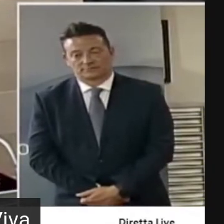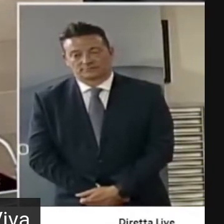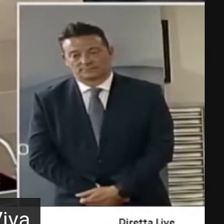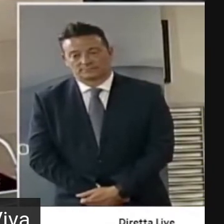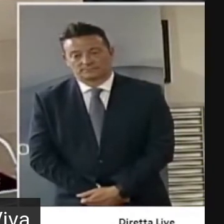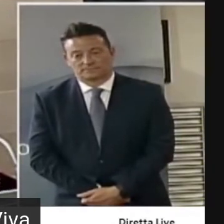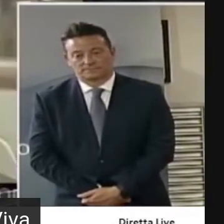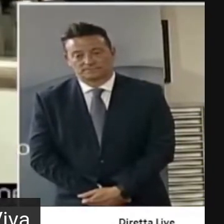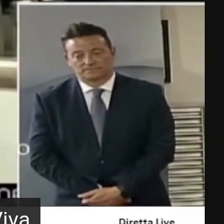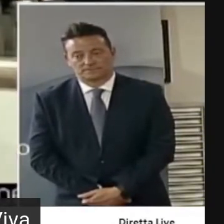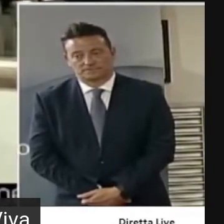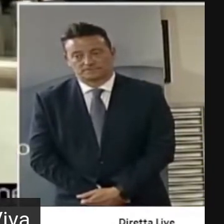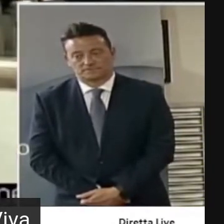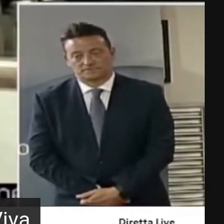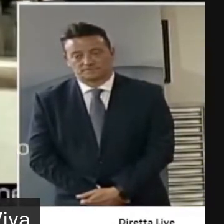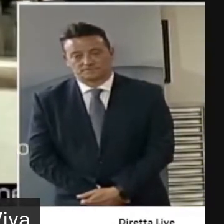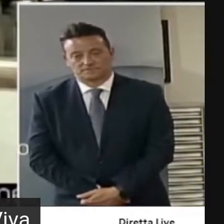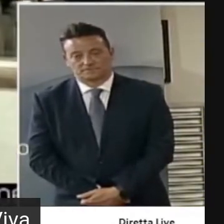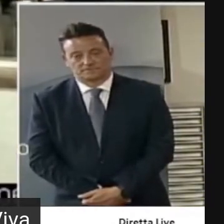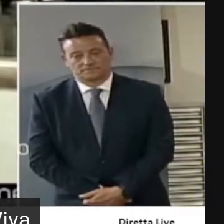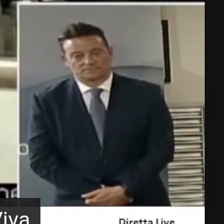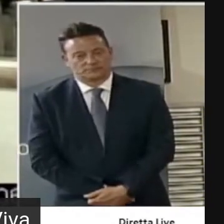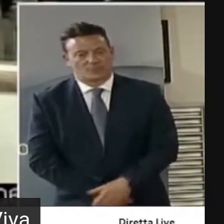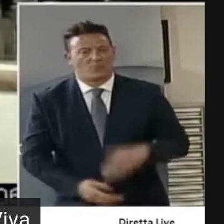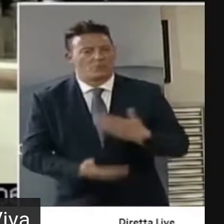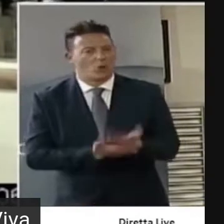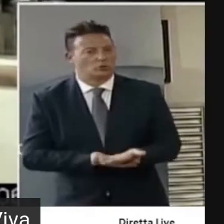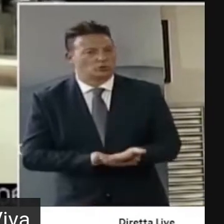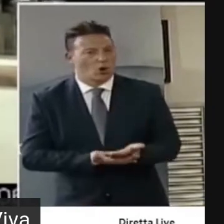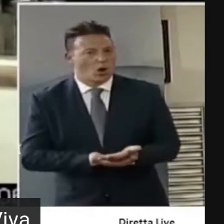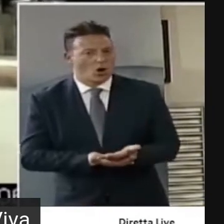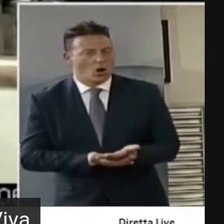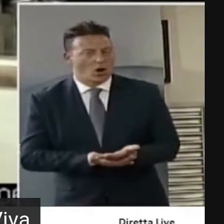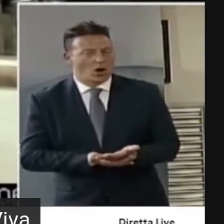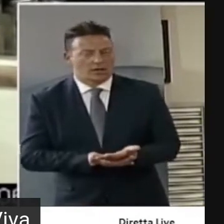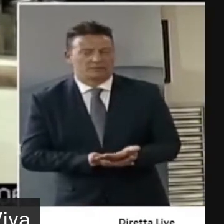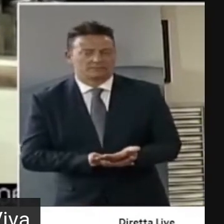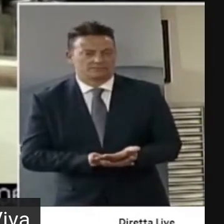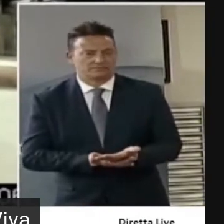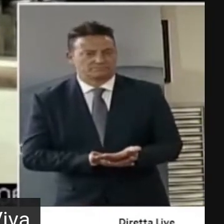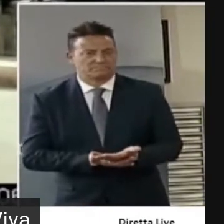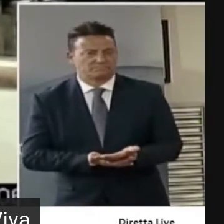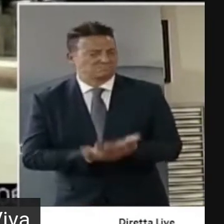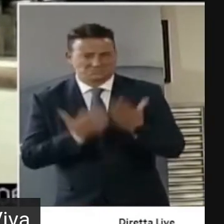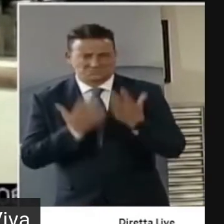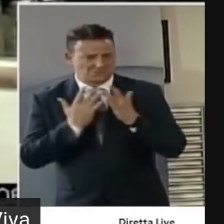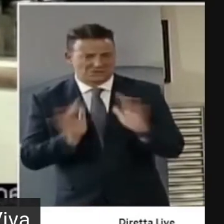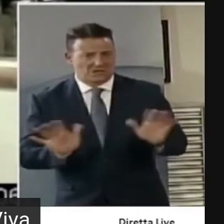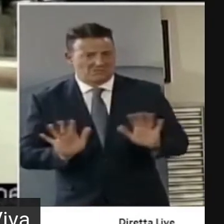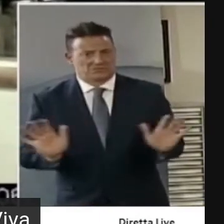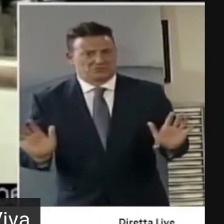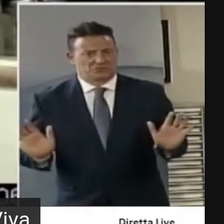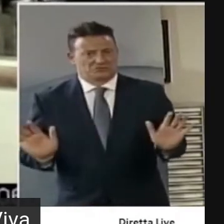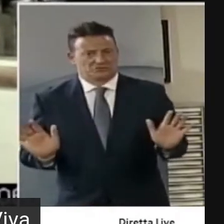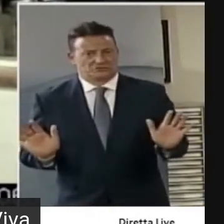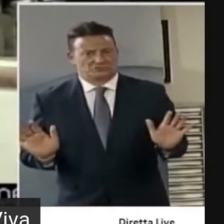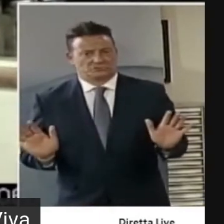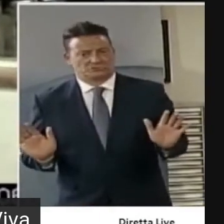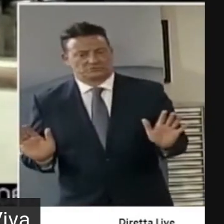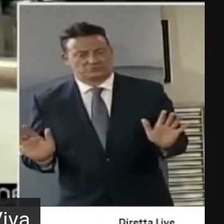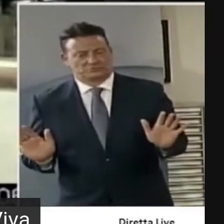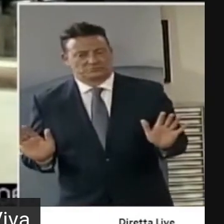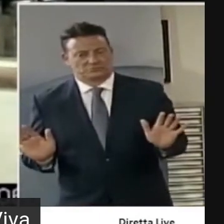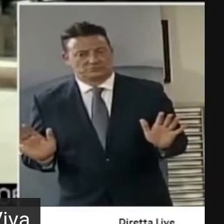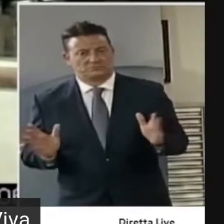Sì, io la mozione è chiaramente una mozione estremamente semplice e anche